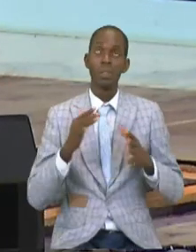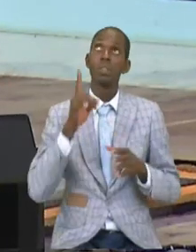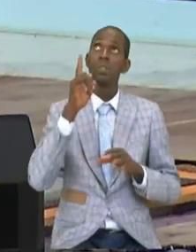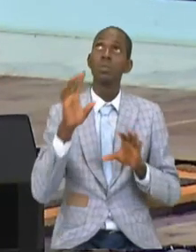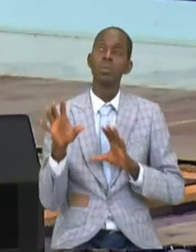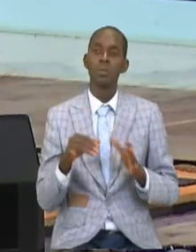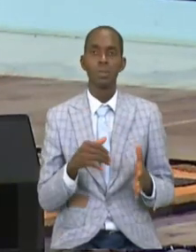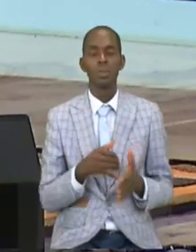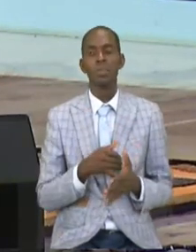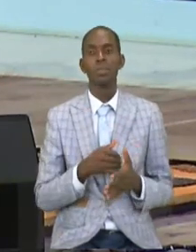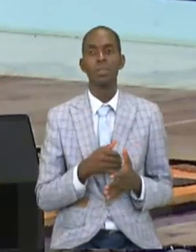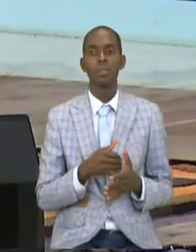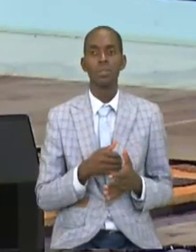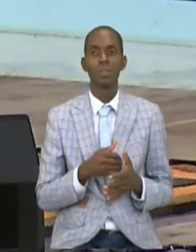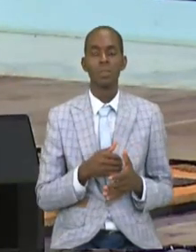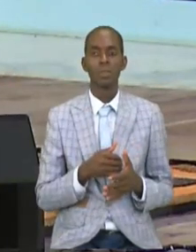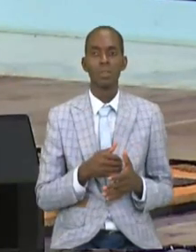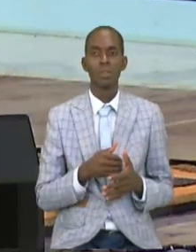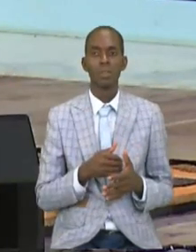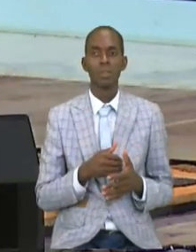Qu'il le fasse